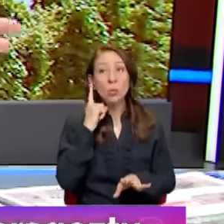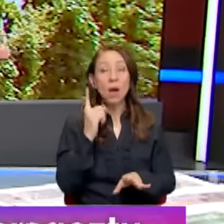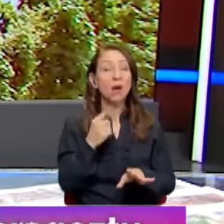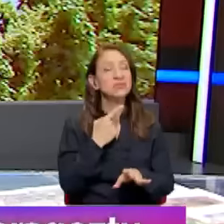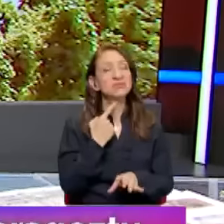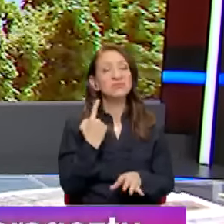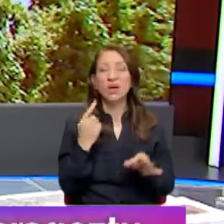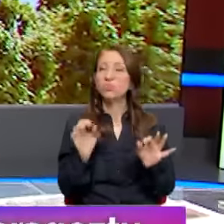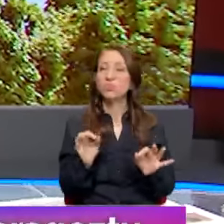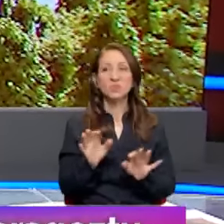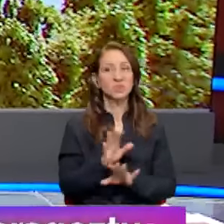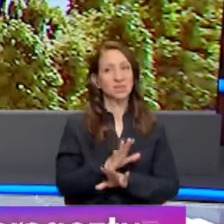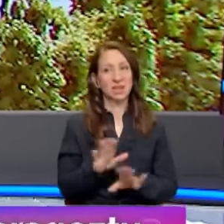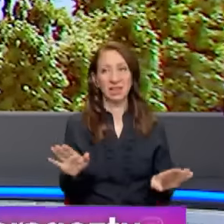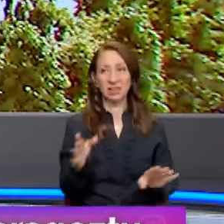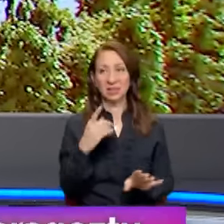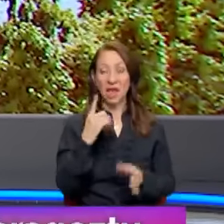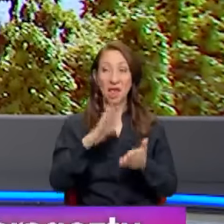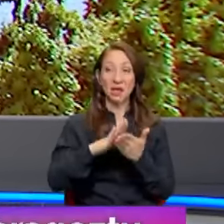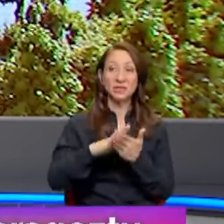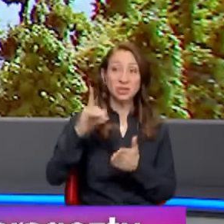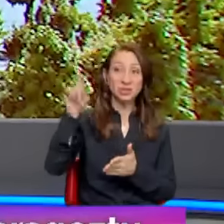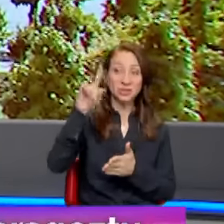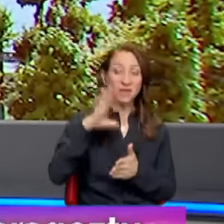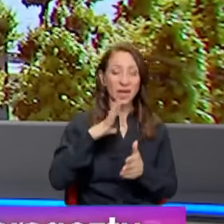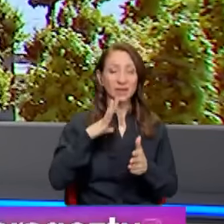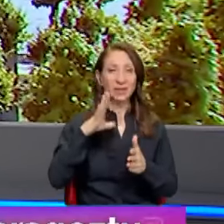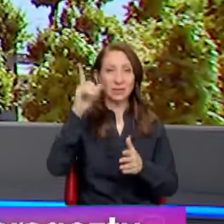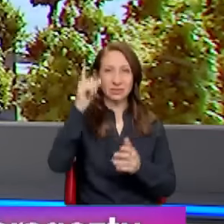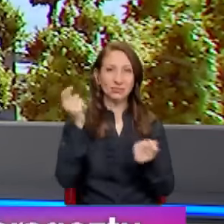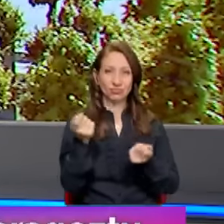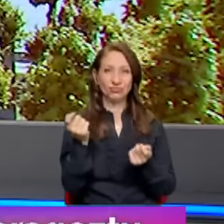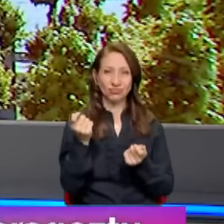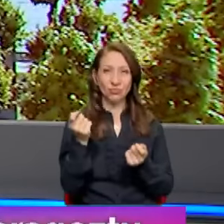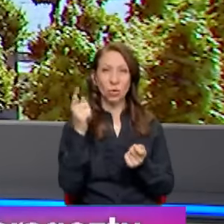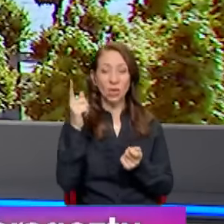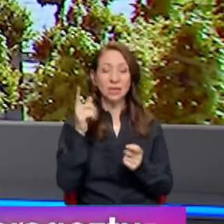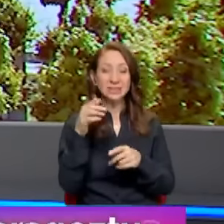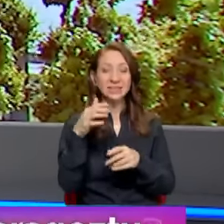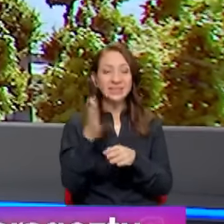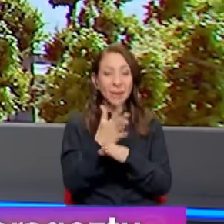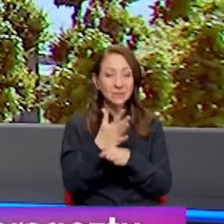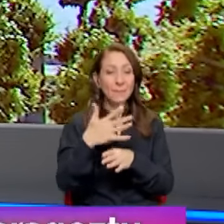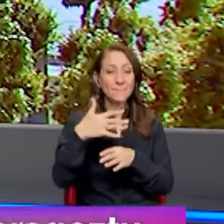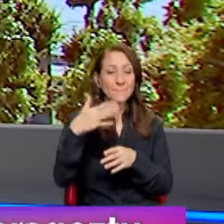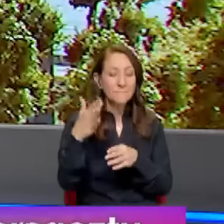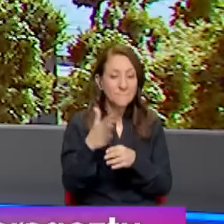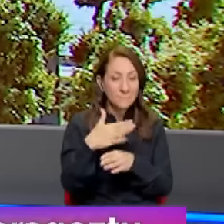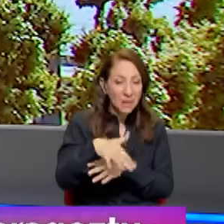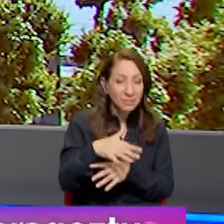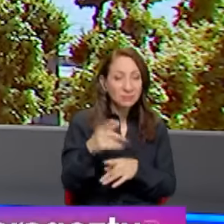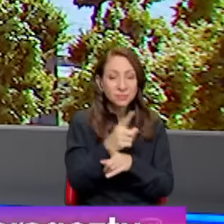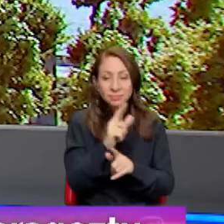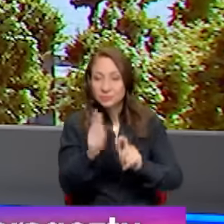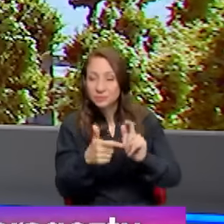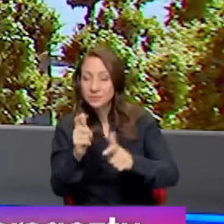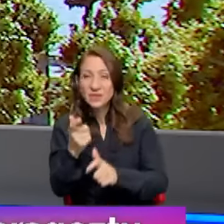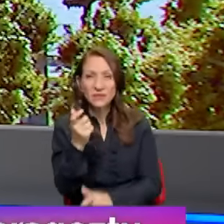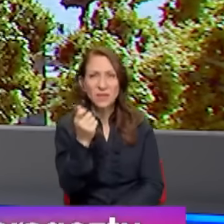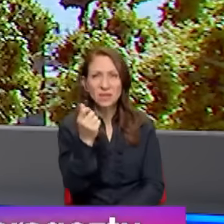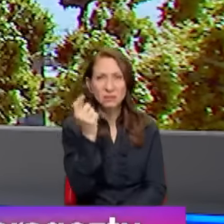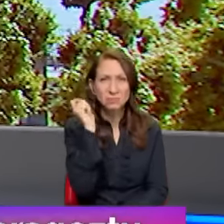asla mümkün değil diyen e arkadaşlarımız var reji ve onlar da yani sebzeyi aldığınızda meyveyi aldığınızda fiyatların ne